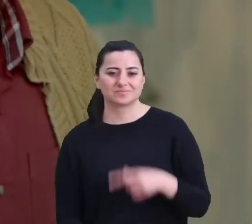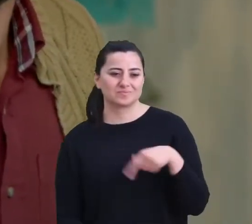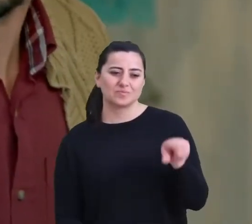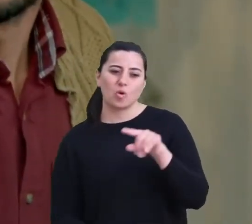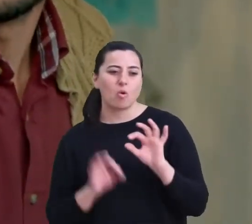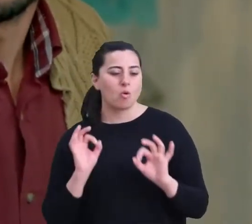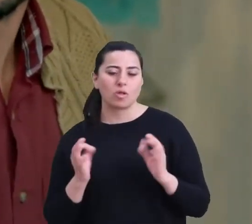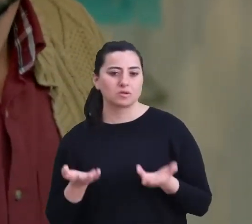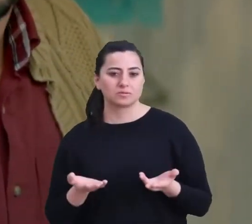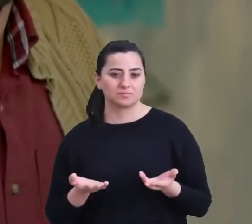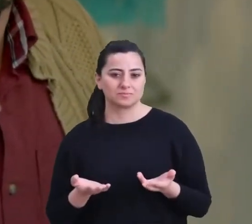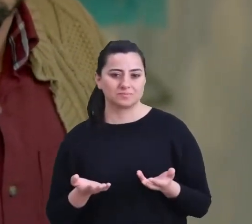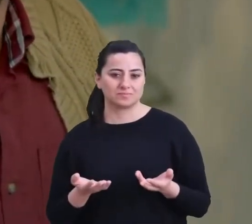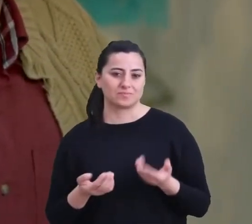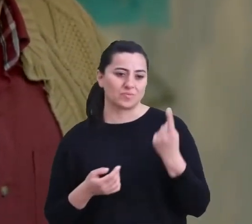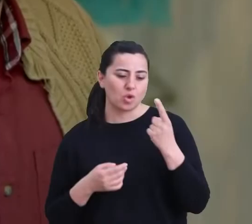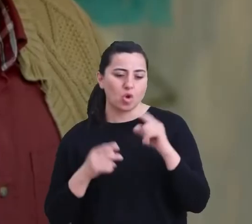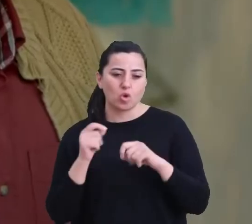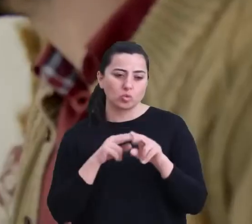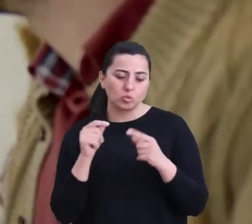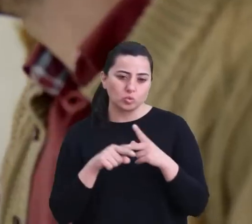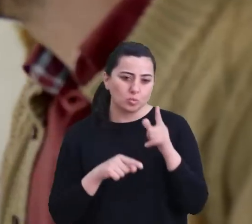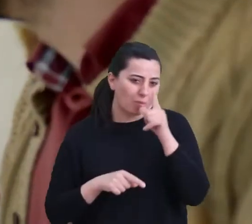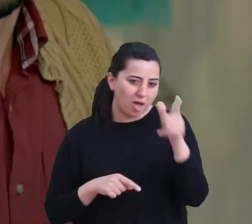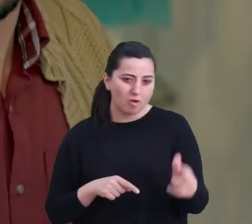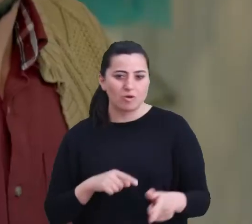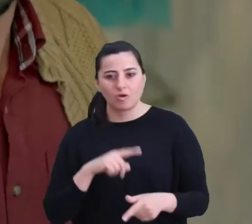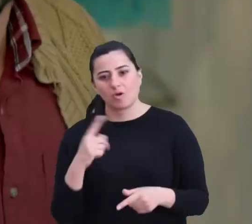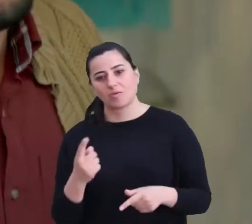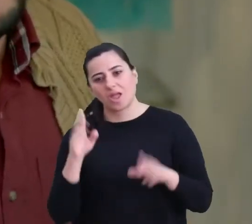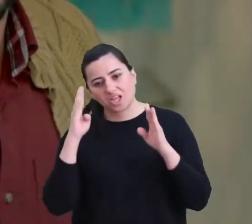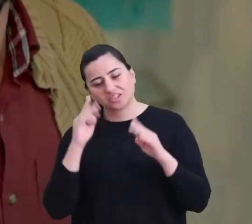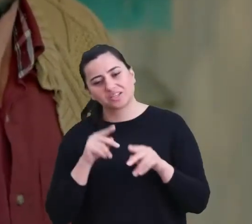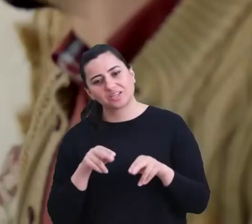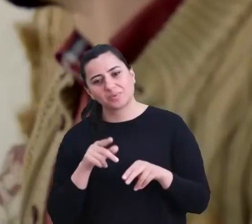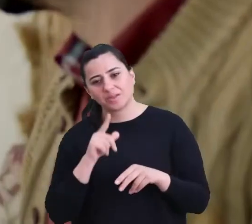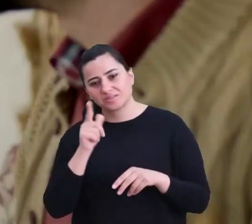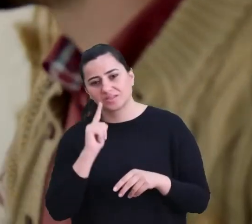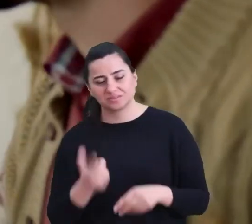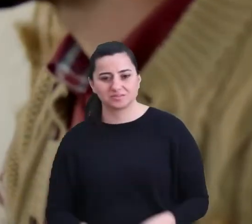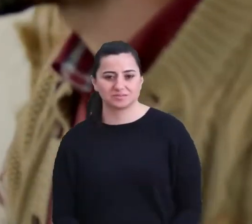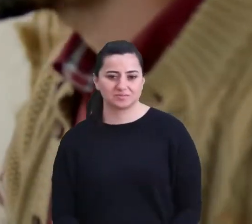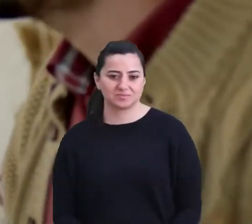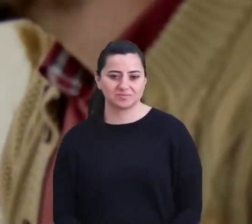Bizimkiler de böyle işte. Biri öküz gibi böğürüyor, diğeri de eşek gibi angırıyor.